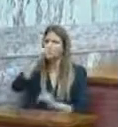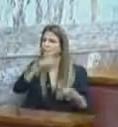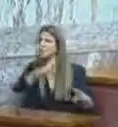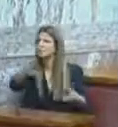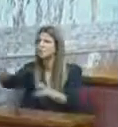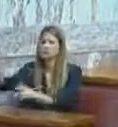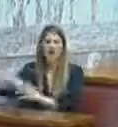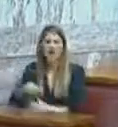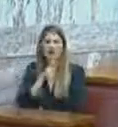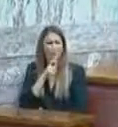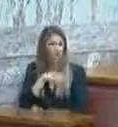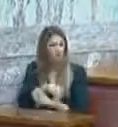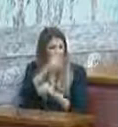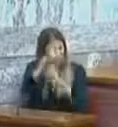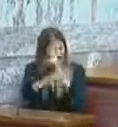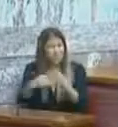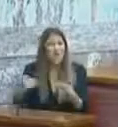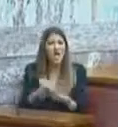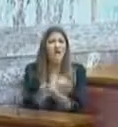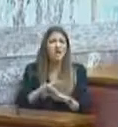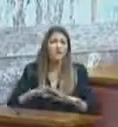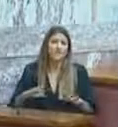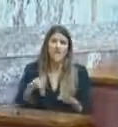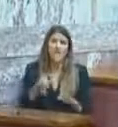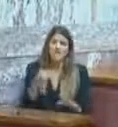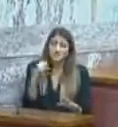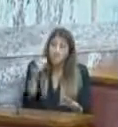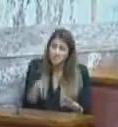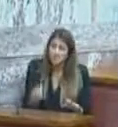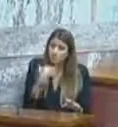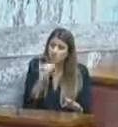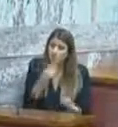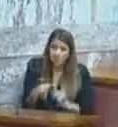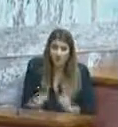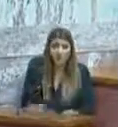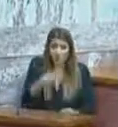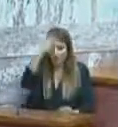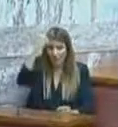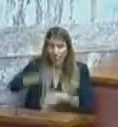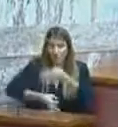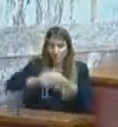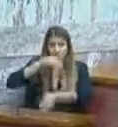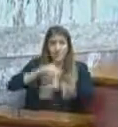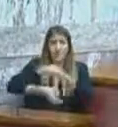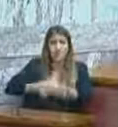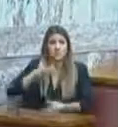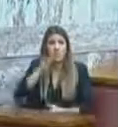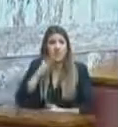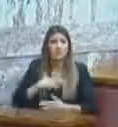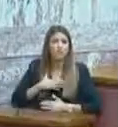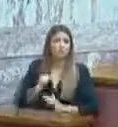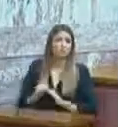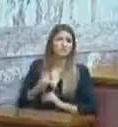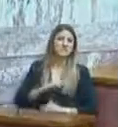πολιτικών με συγκεκριμένο πολιτικό ρόλο, χωρίς να τους δίνετε την ουσιαστική δυνατότητα να υπερασπιστούν τον εαυτό τους.